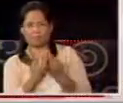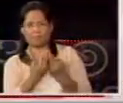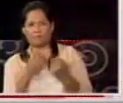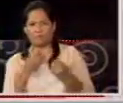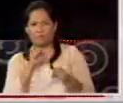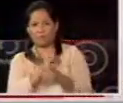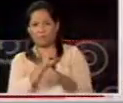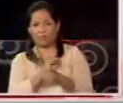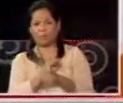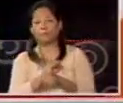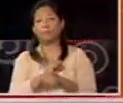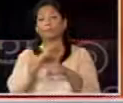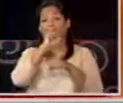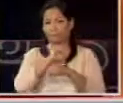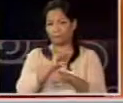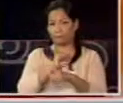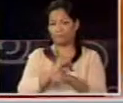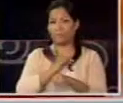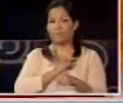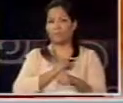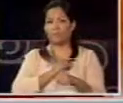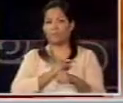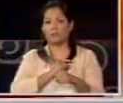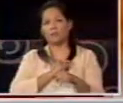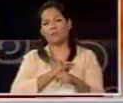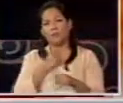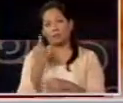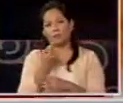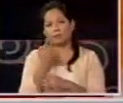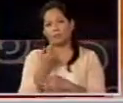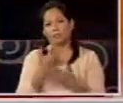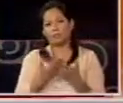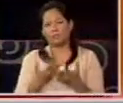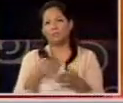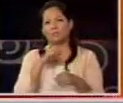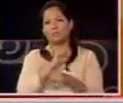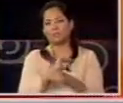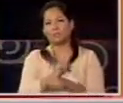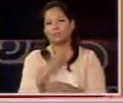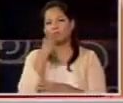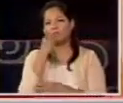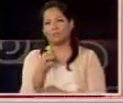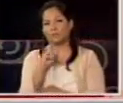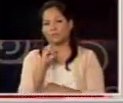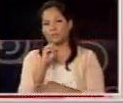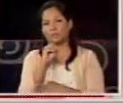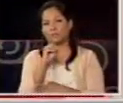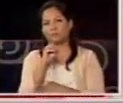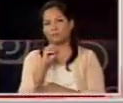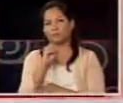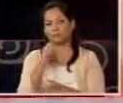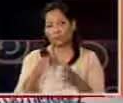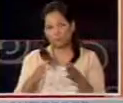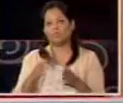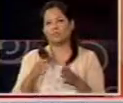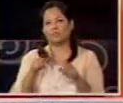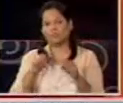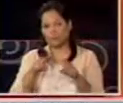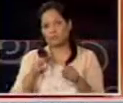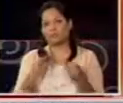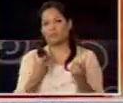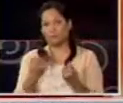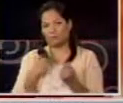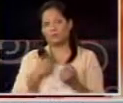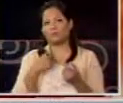sheriff ay ministerial. Wala po siyang discretion. Ito po ang inutos ng batas sa kanya. Ito po ang gagawin ko. Itong ibebenta ko. Ganun